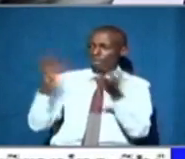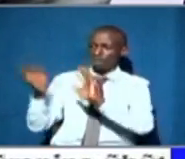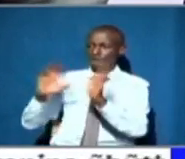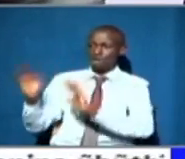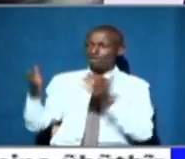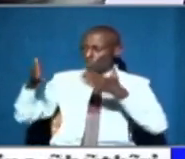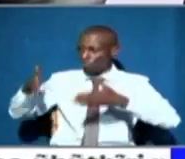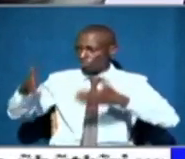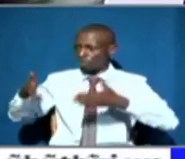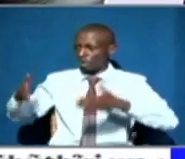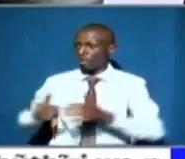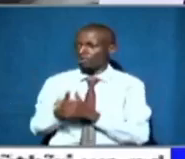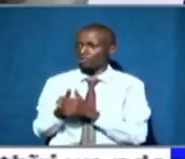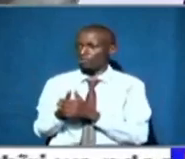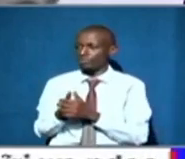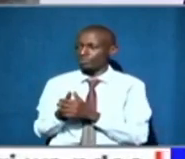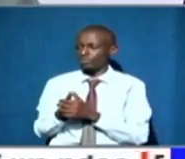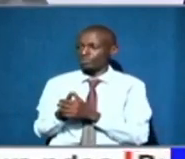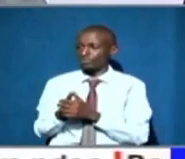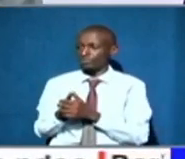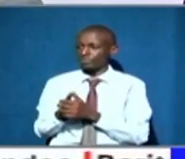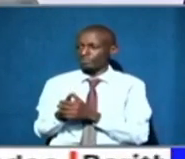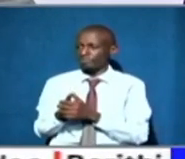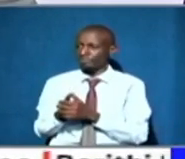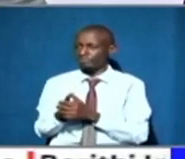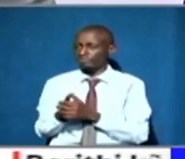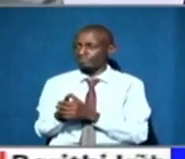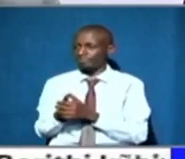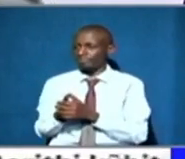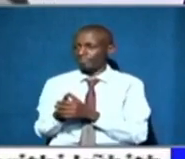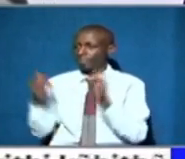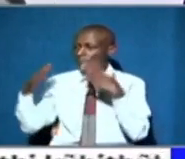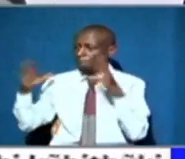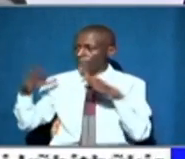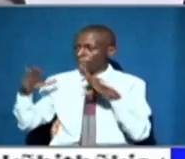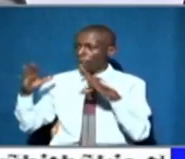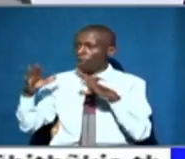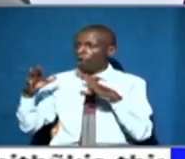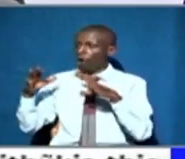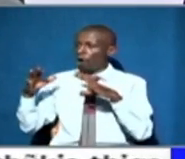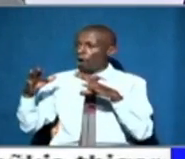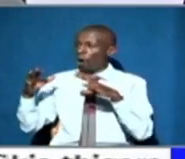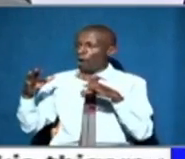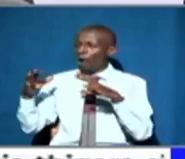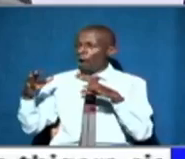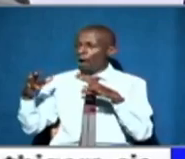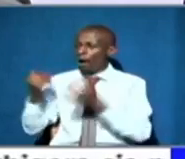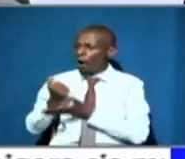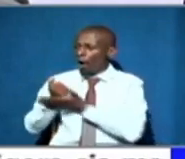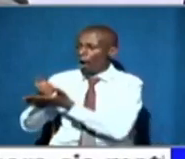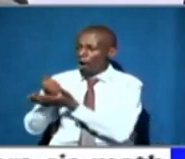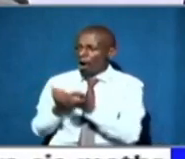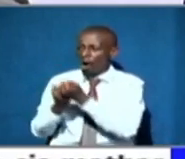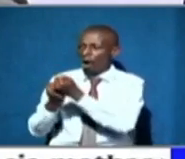tagaka gaka ni kahinda karia mo andu makome heanite muno ithiramu gakaida gakani